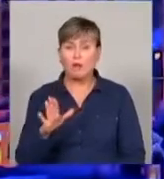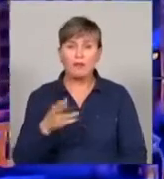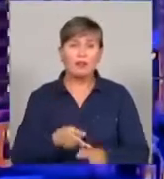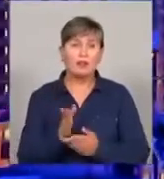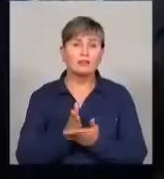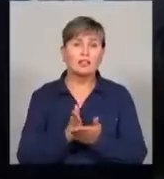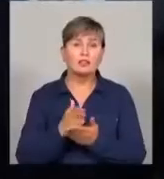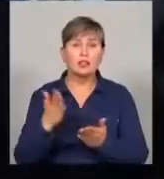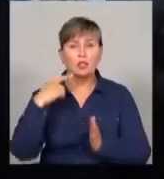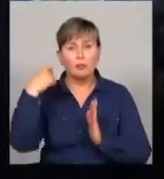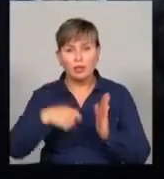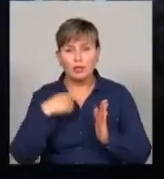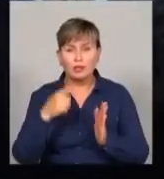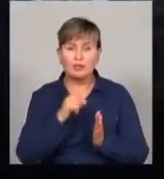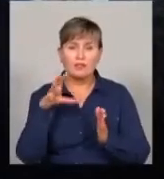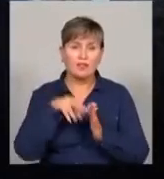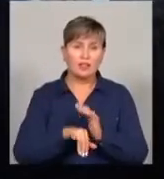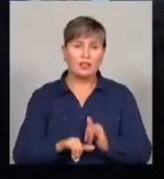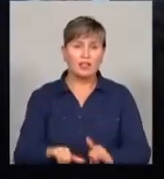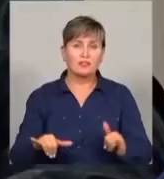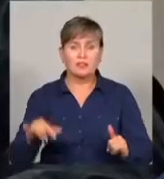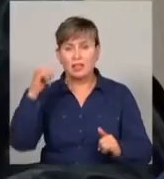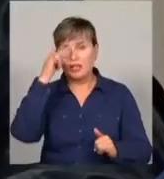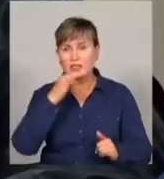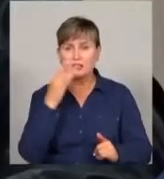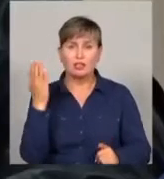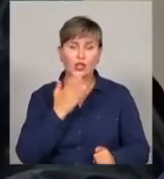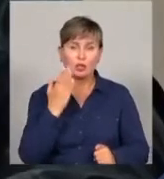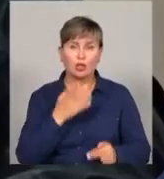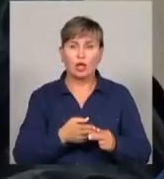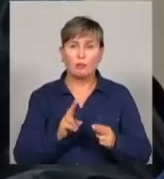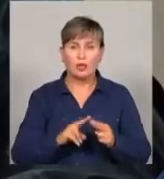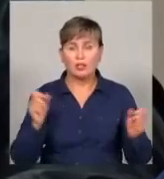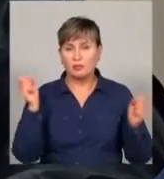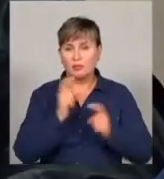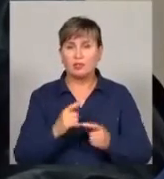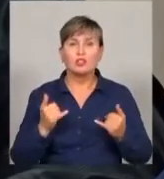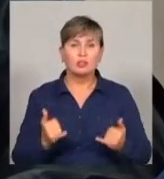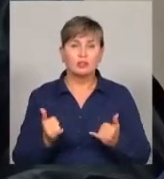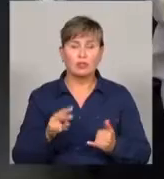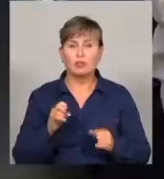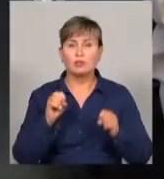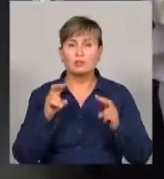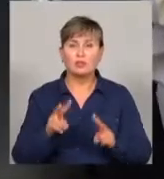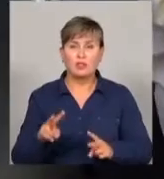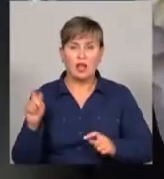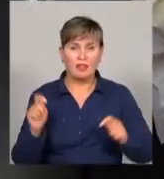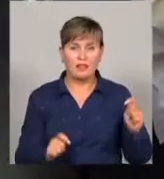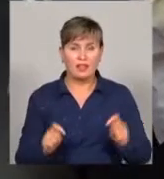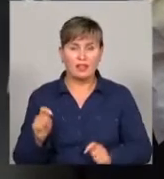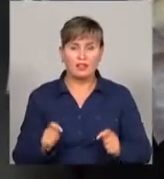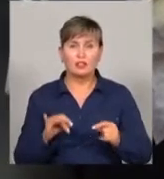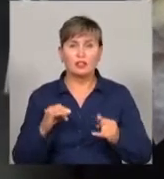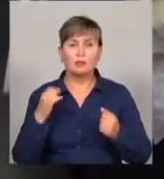области кинематографии и за вклад в развитие отечественного кино. Об этом стало известно сегодня на специальной пресс-конференции.